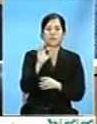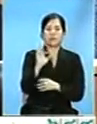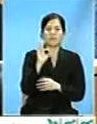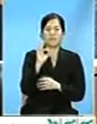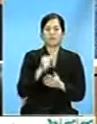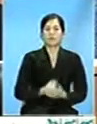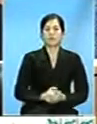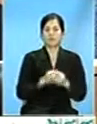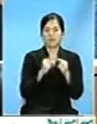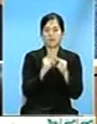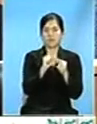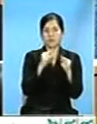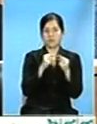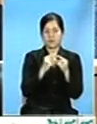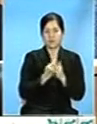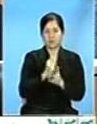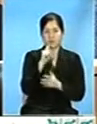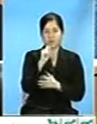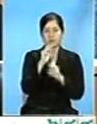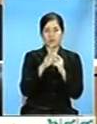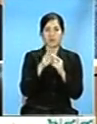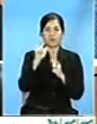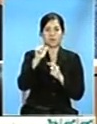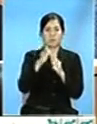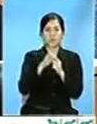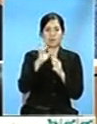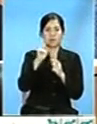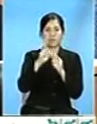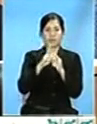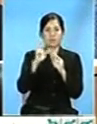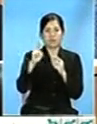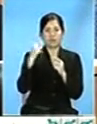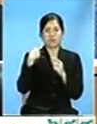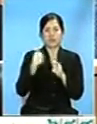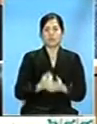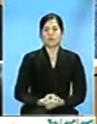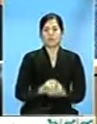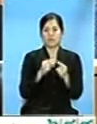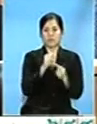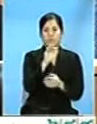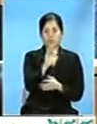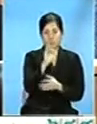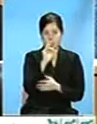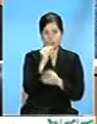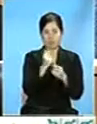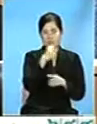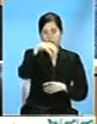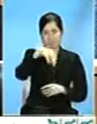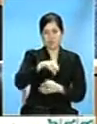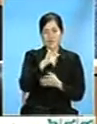ตุลาการศาลรัฐธรรมนูญในการสรรหาผู้ดำรงตำแหน่งในองค์กรอิส